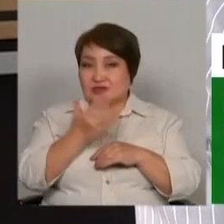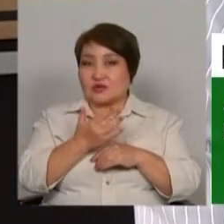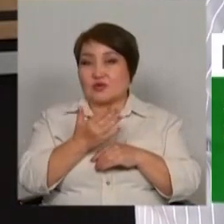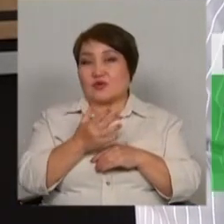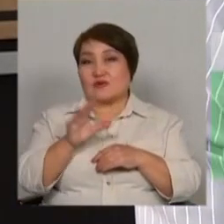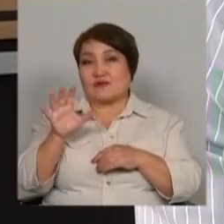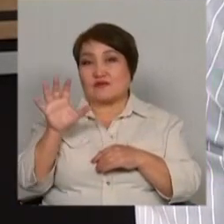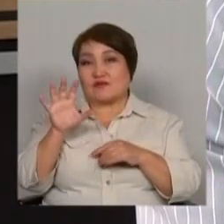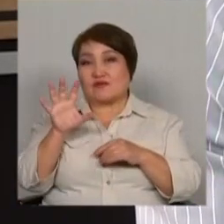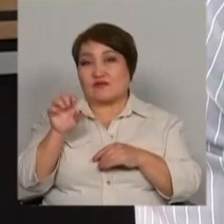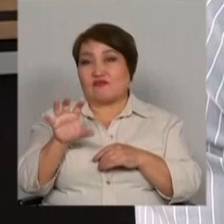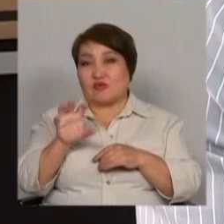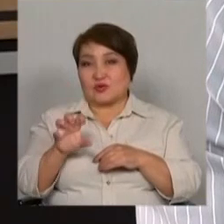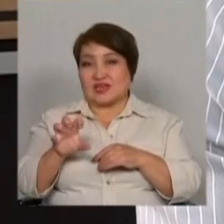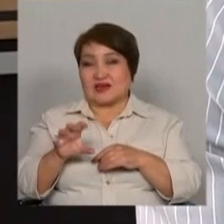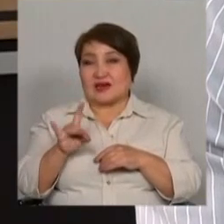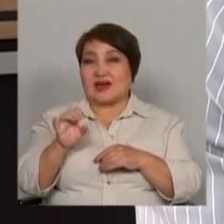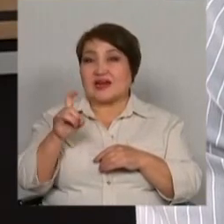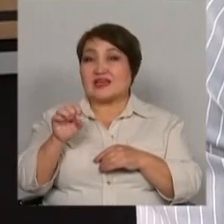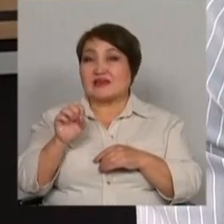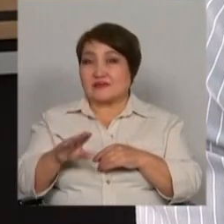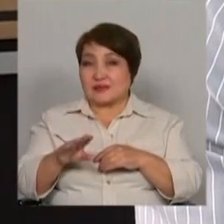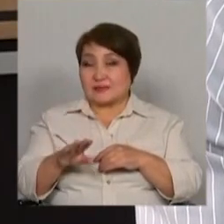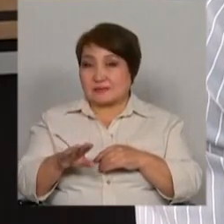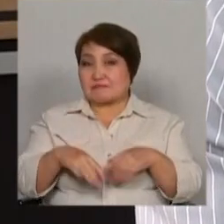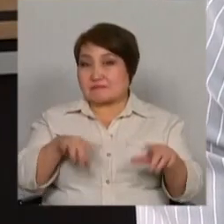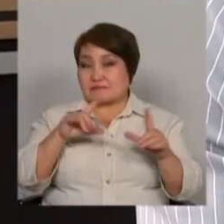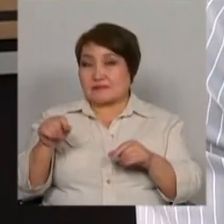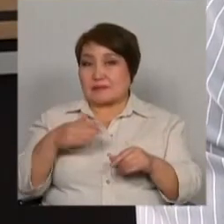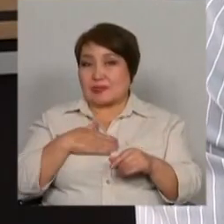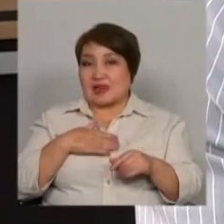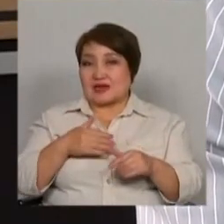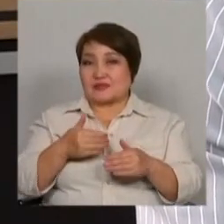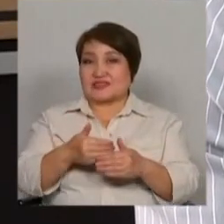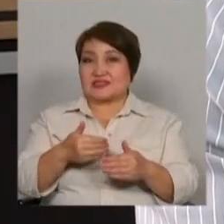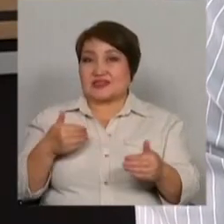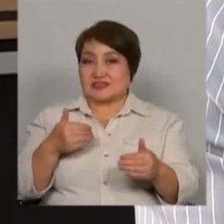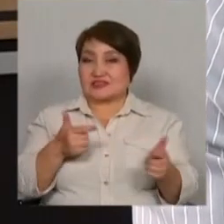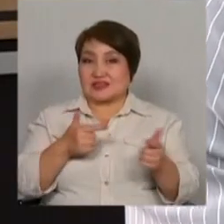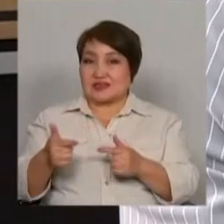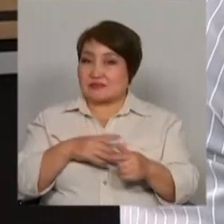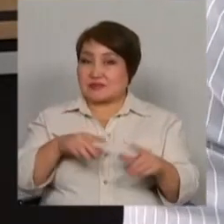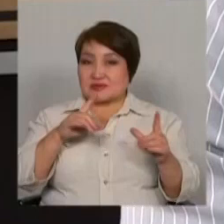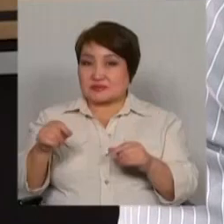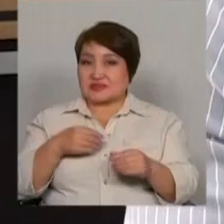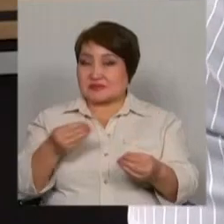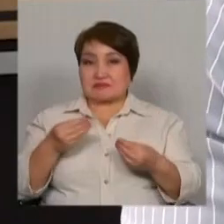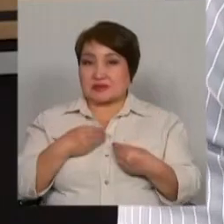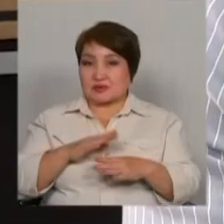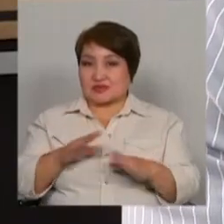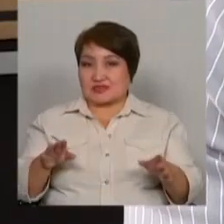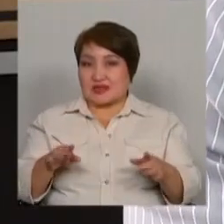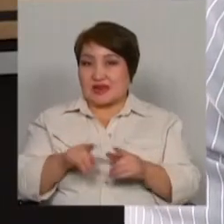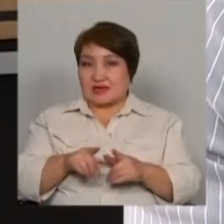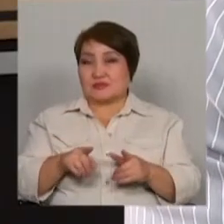олар, егер біз бұрыннан дайындалып келмегенде, олар мүмкін бермес еді деп ойладым мен. Өйткені біз мынандай жер бар, міне